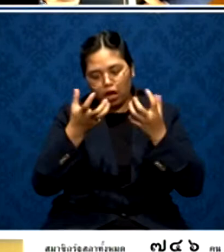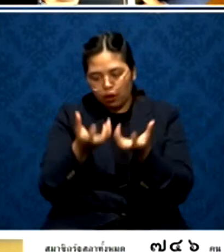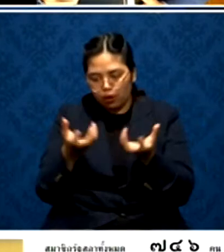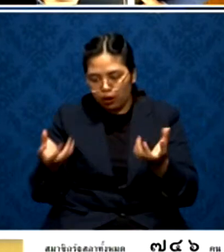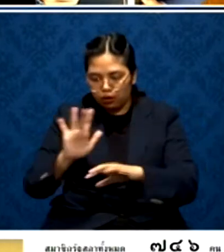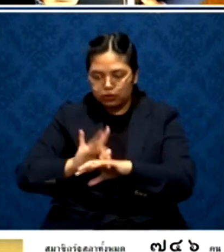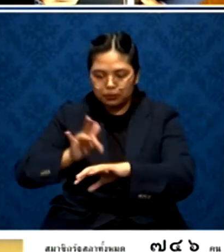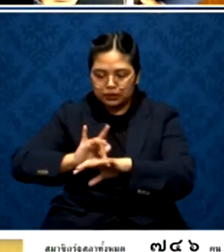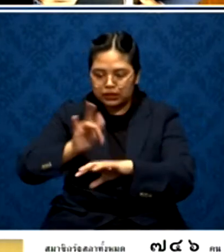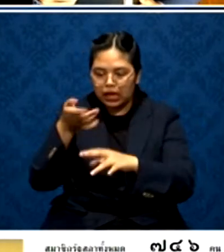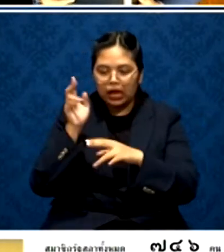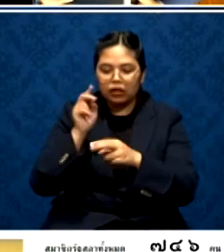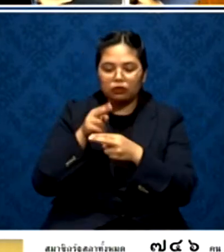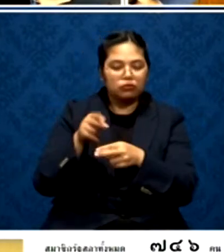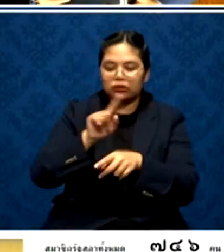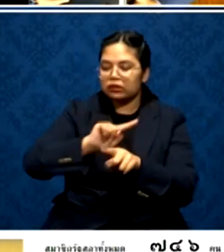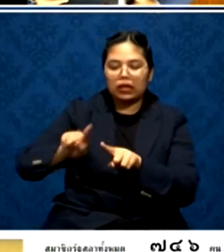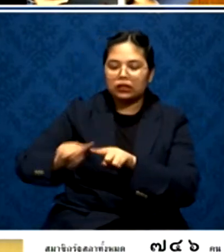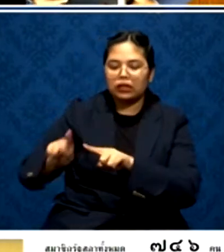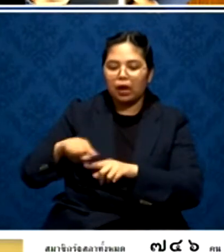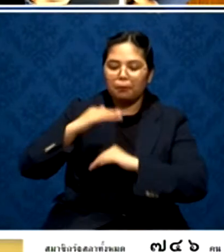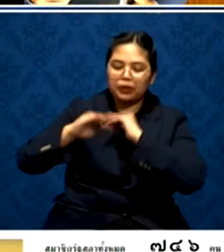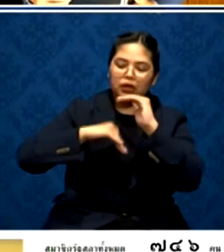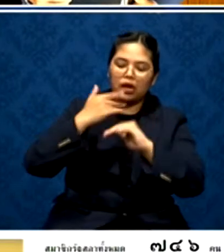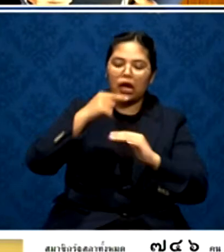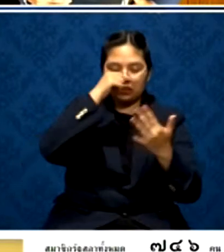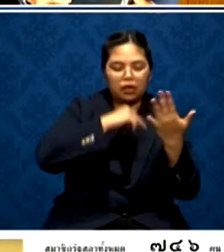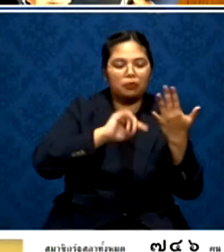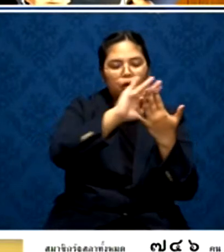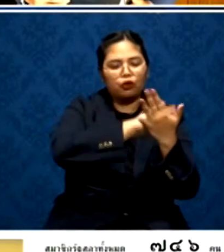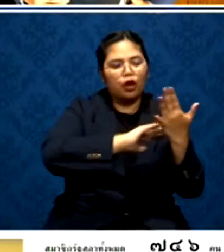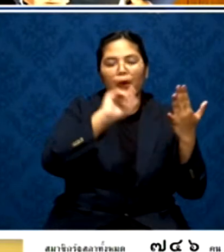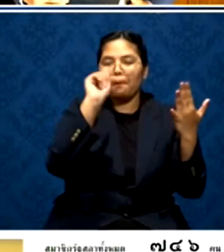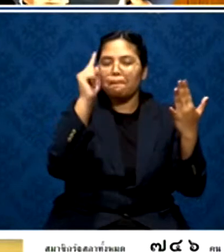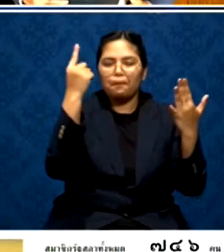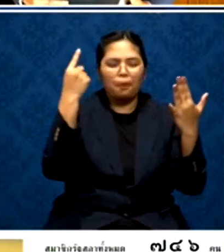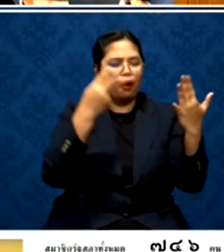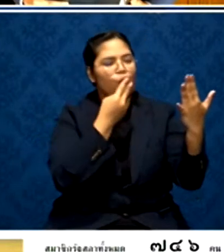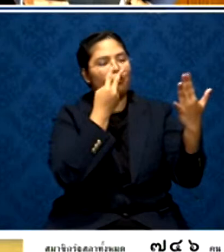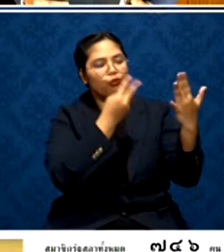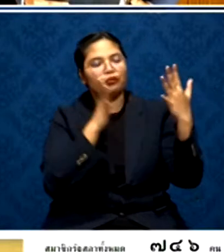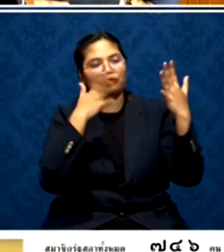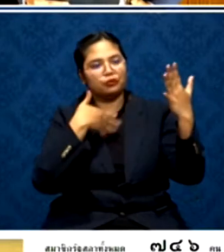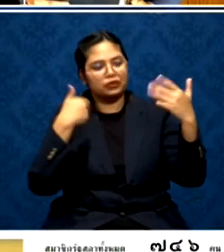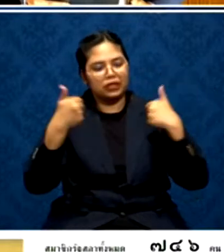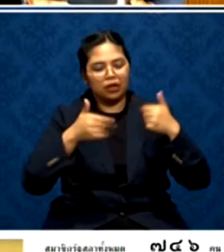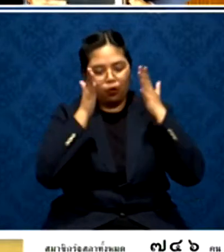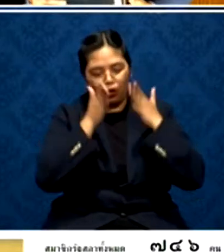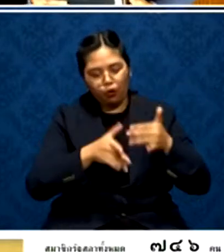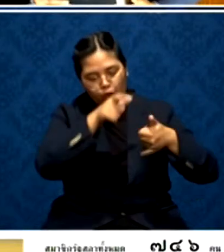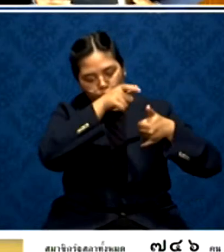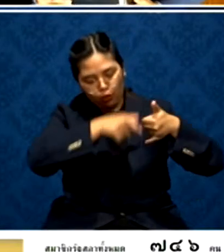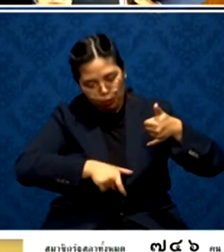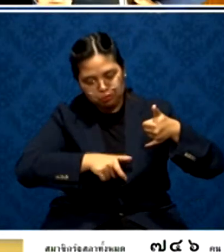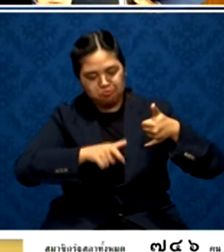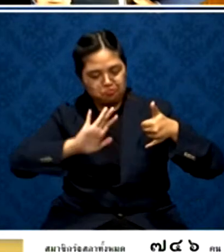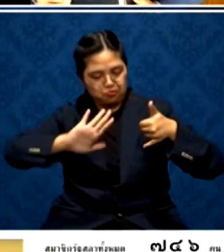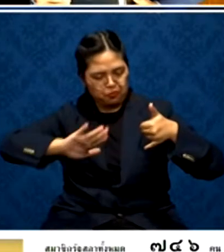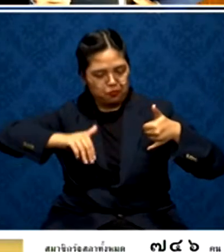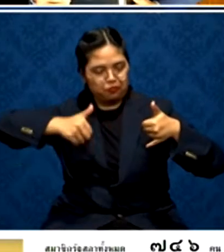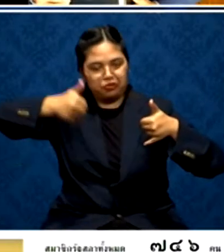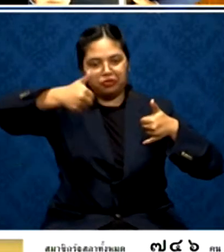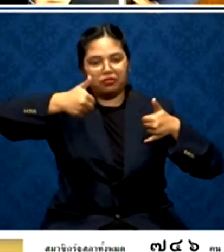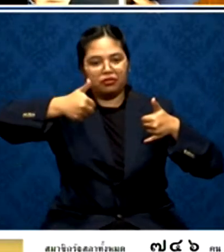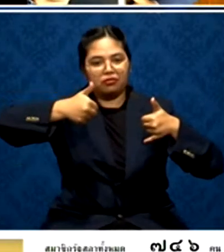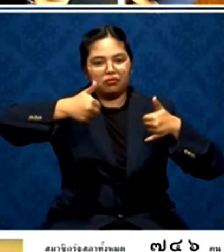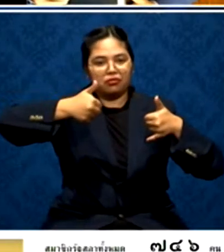ชาติพัฒนาประเทศให้ทันสมัยและสร้างทรัพยากรมนุษย์ให้มีคุณภาพทัดเทียมประเทศอื่น